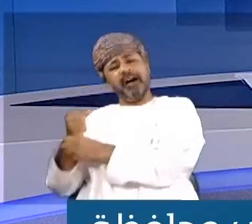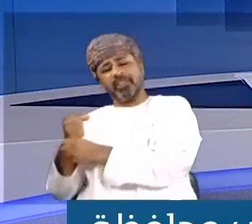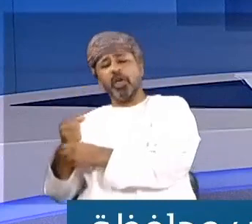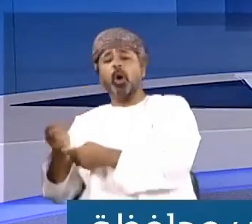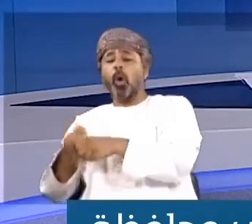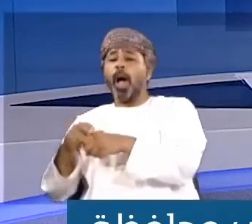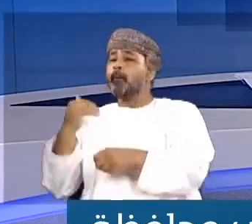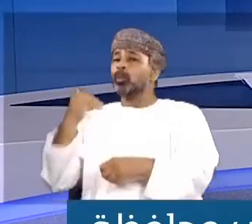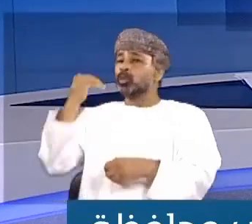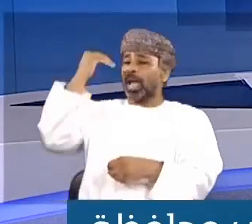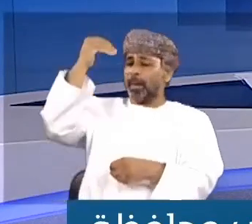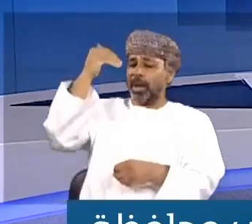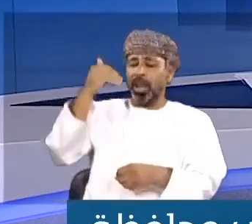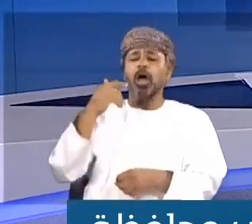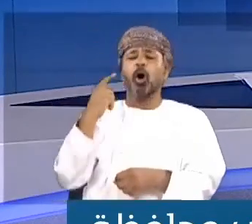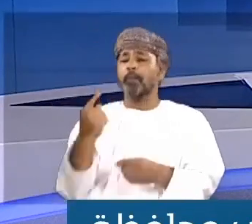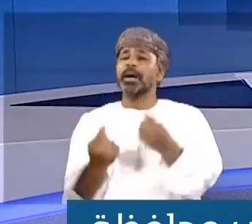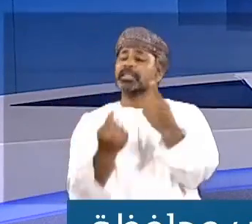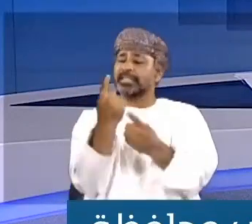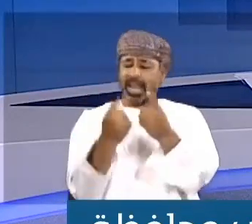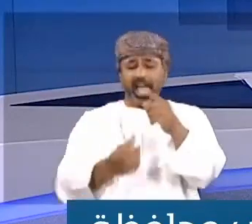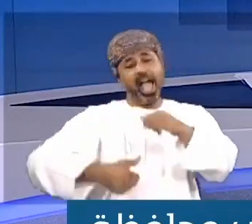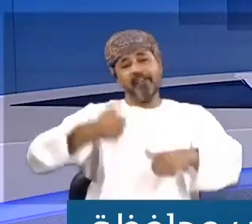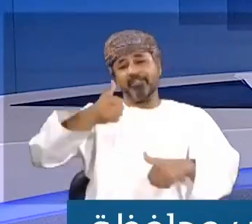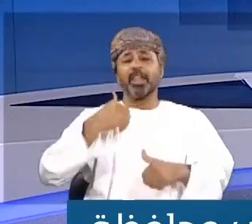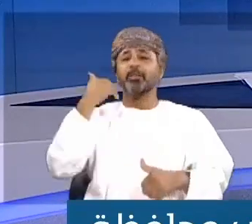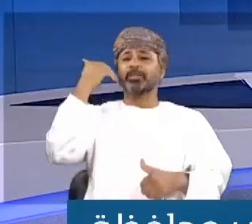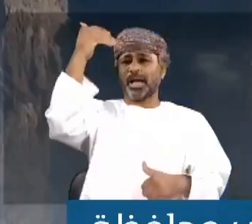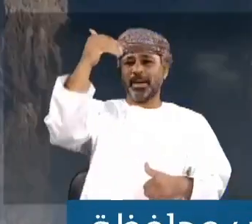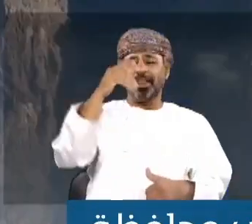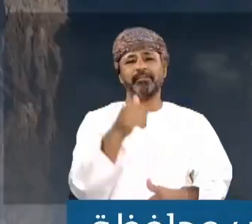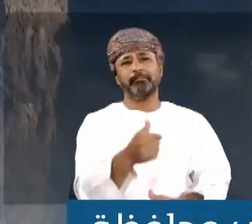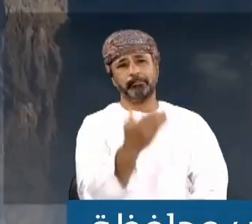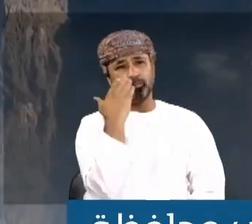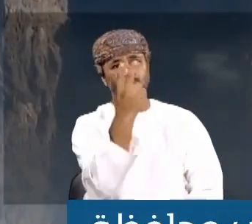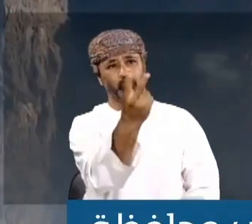وتبشر بمواسم زراعية خصبة.